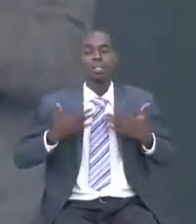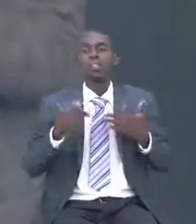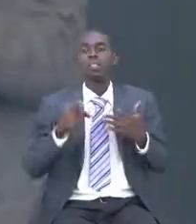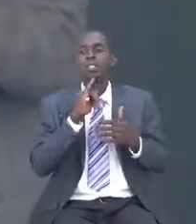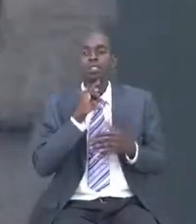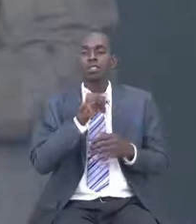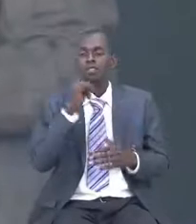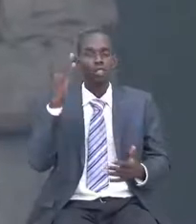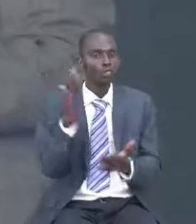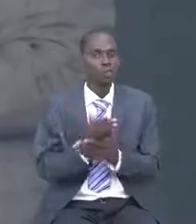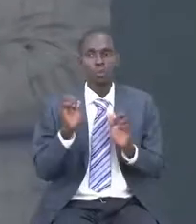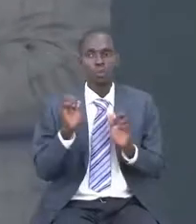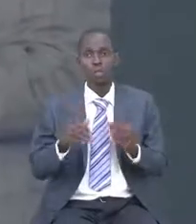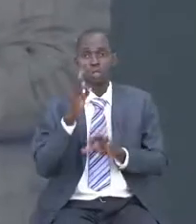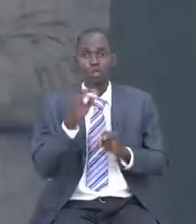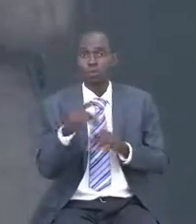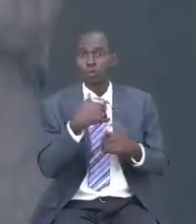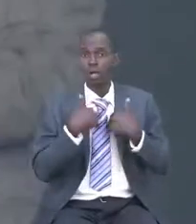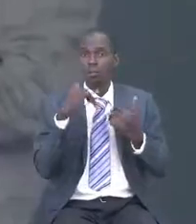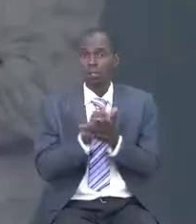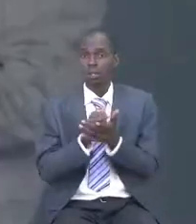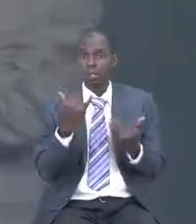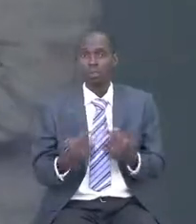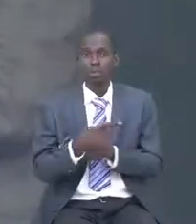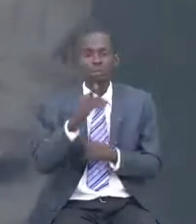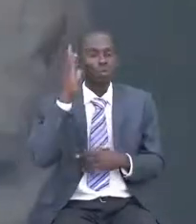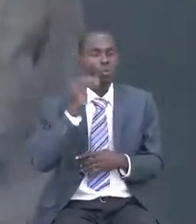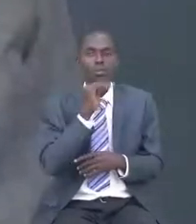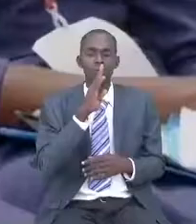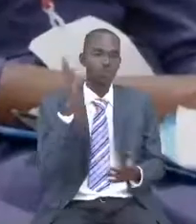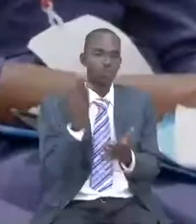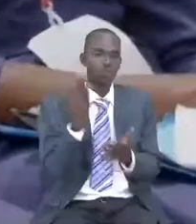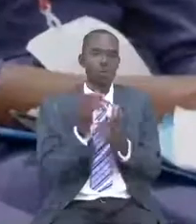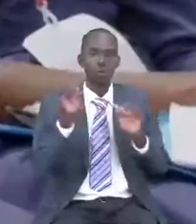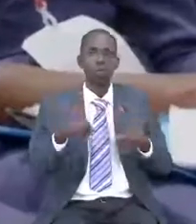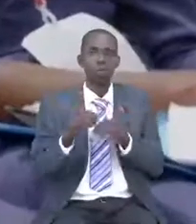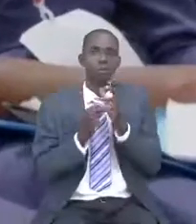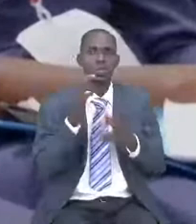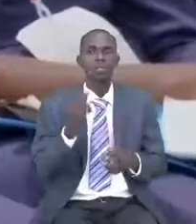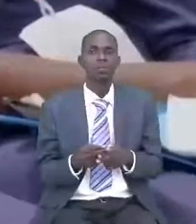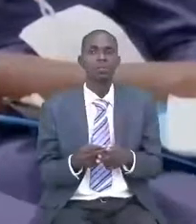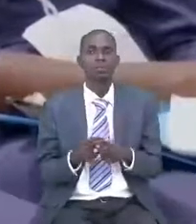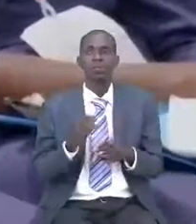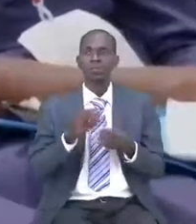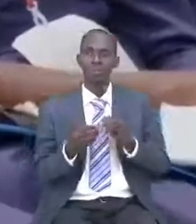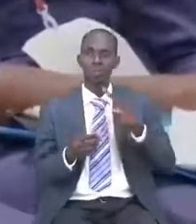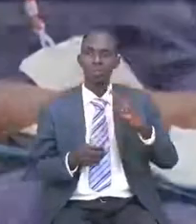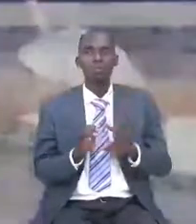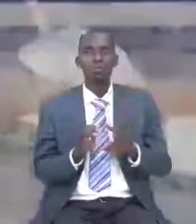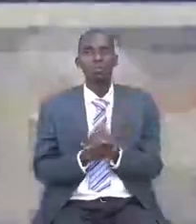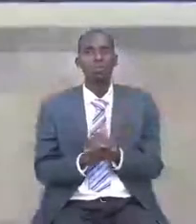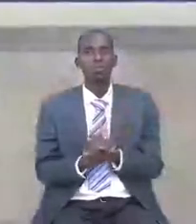imparable. Lorsque tu as cela aujourd'hui, tu seras imparable au nom de Jésus. Deuxième point, c'est